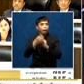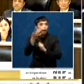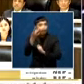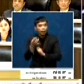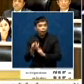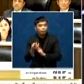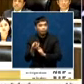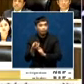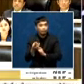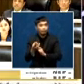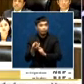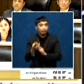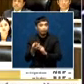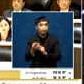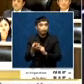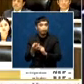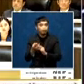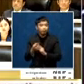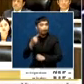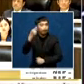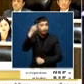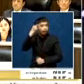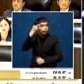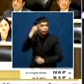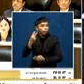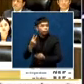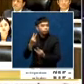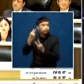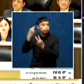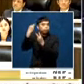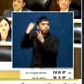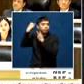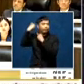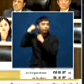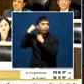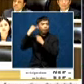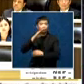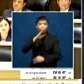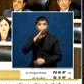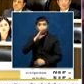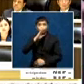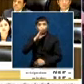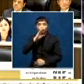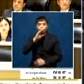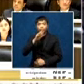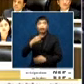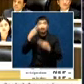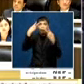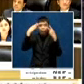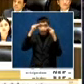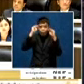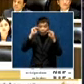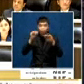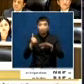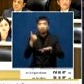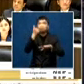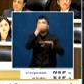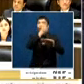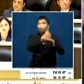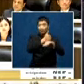งดออกเสียง ทำไมไม่พูดไปเลยว่ากูไม่โหวต มันค่าเท่ากันนะถูกไหม ไ